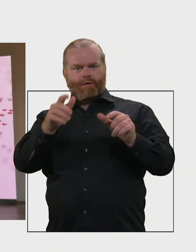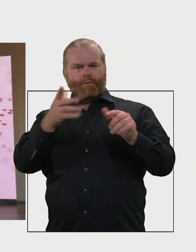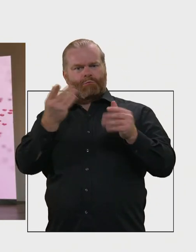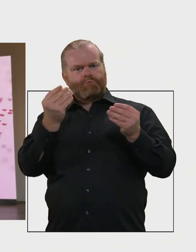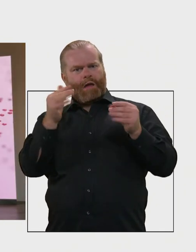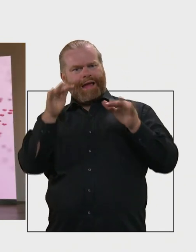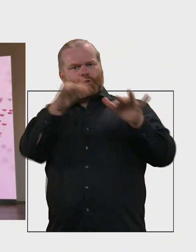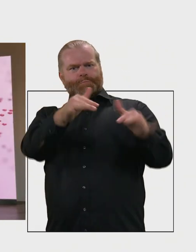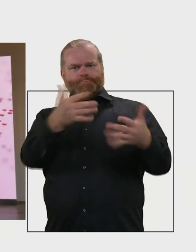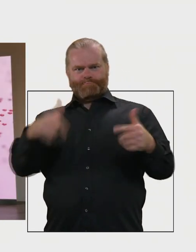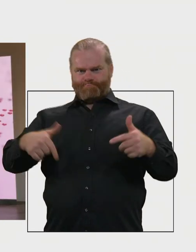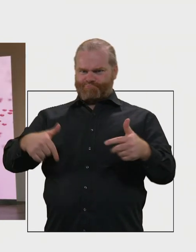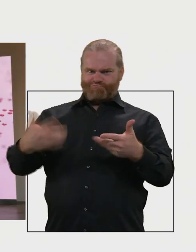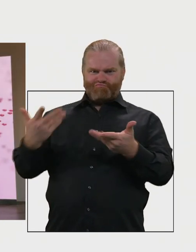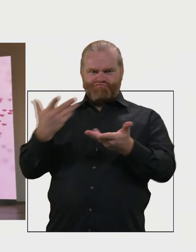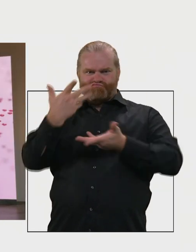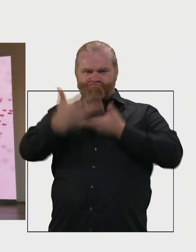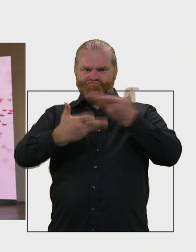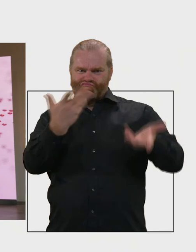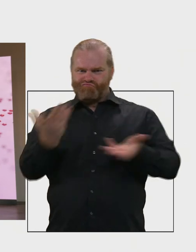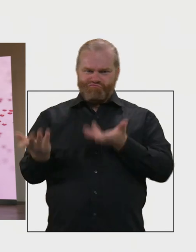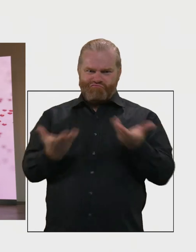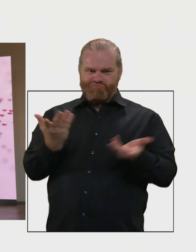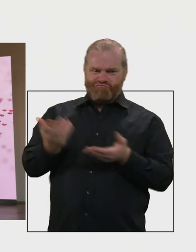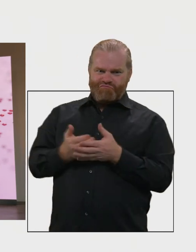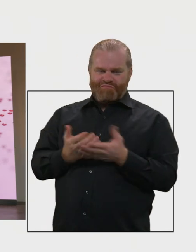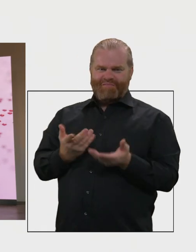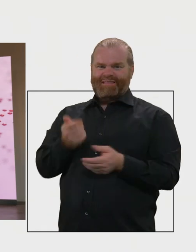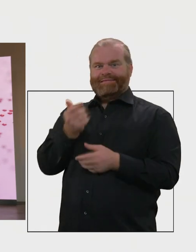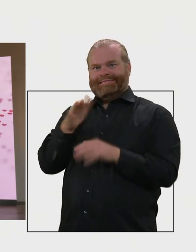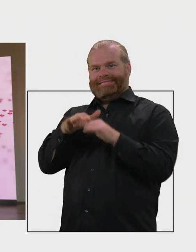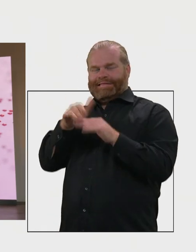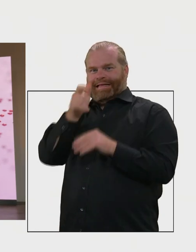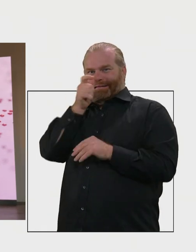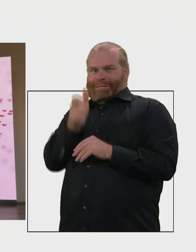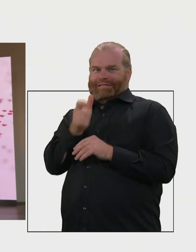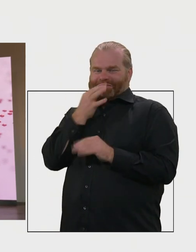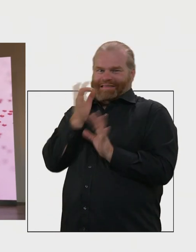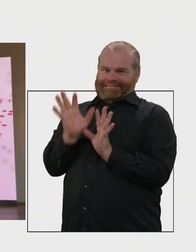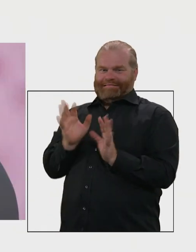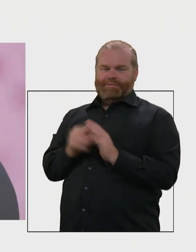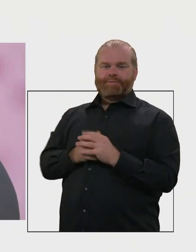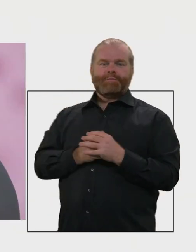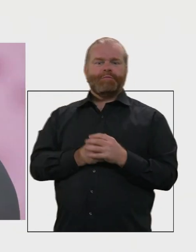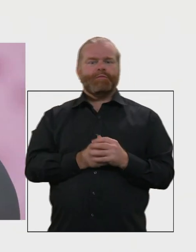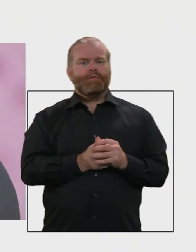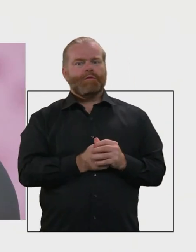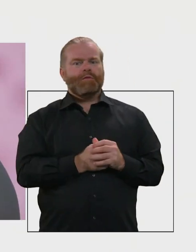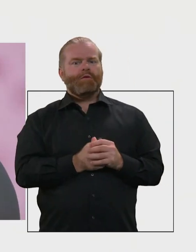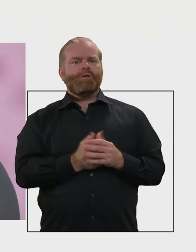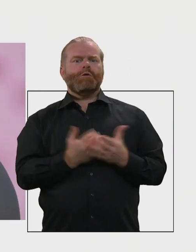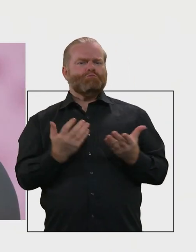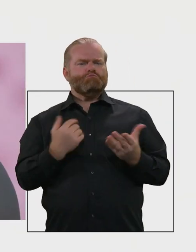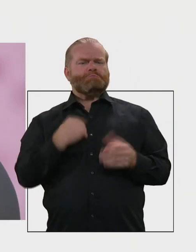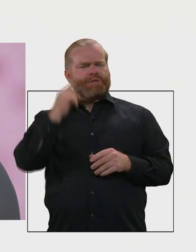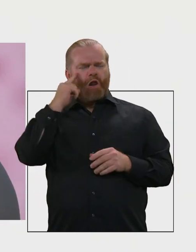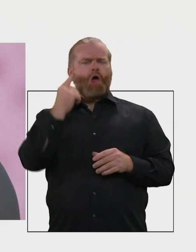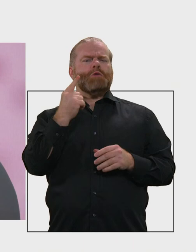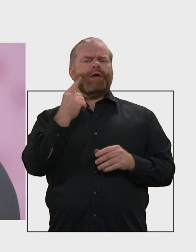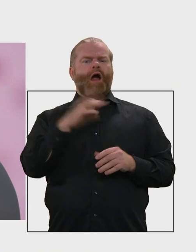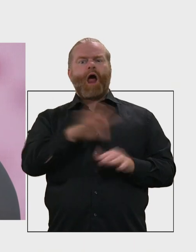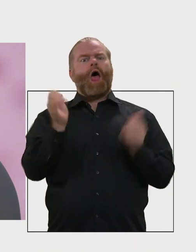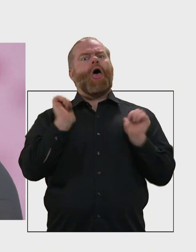Das ist eine gemeine Frage. Ja, ich glaube, es wird natürlich kritische Stimmen geben und das ist ja auch gut, weil es geht ja